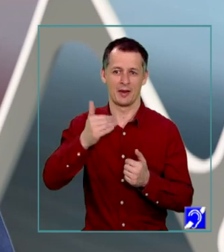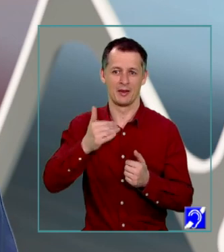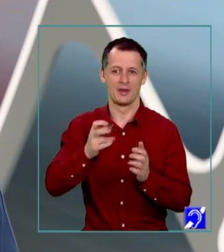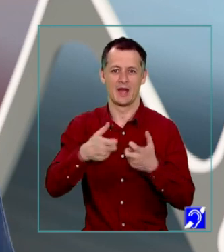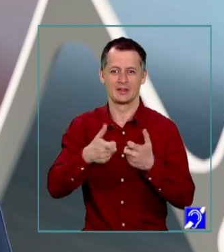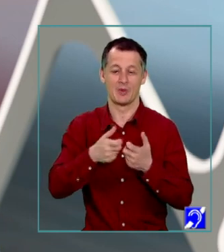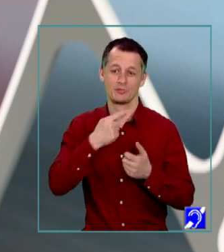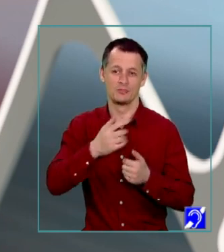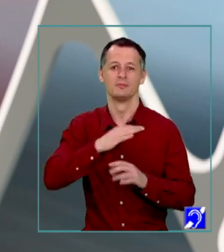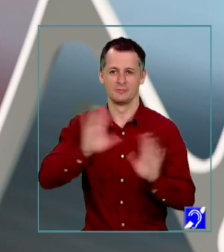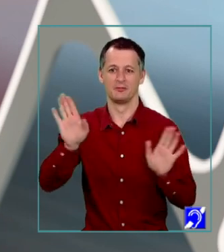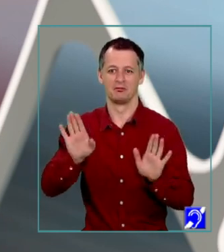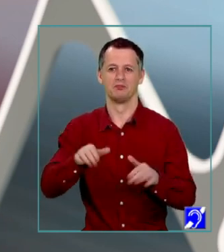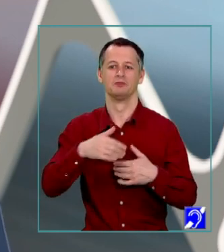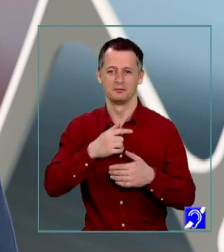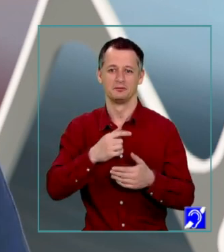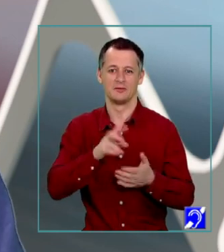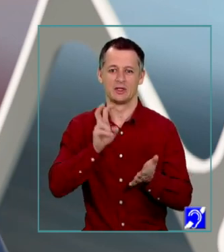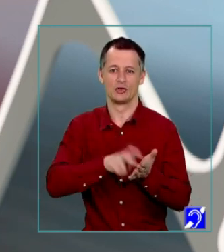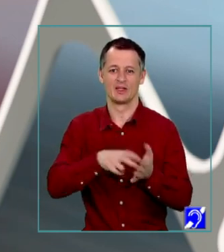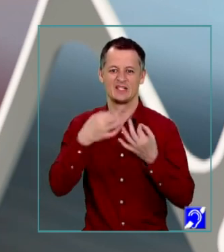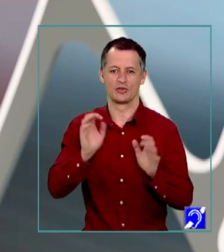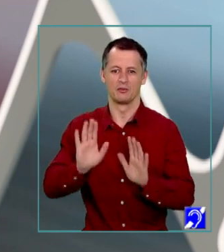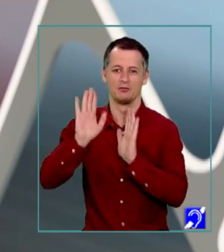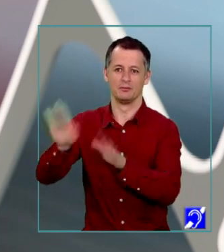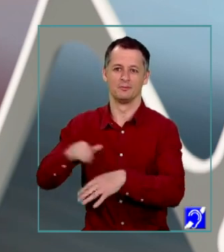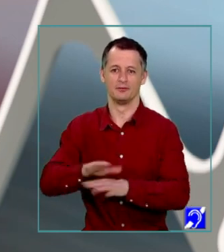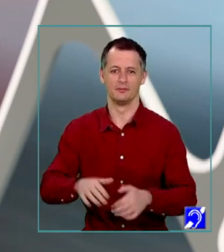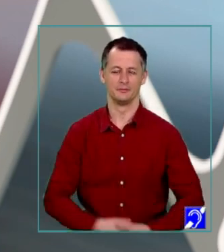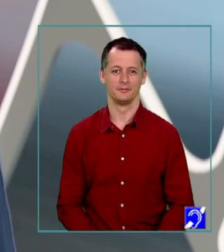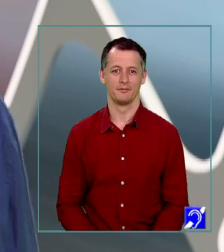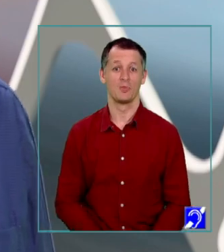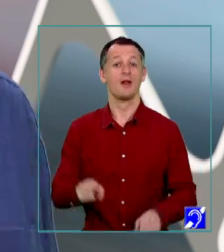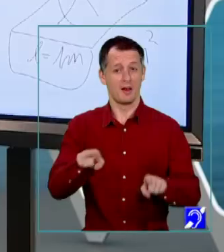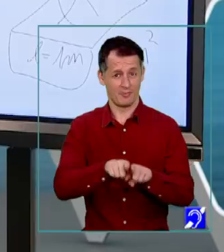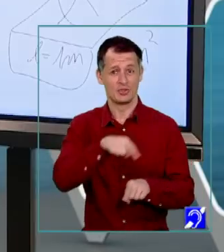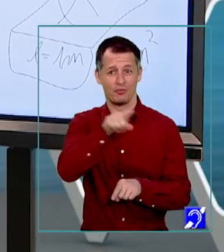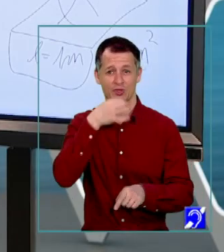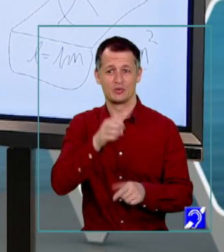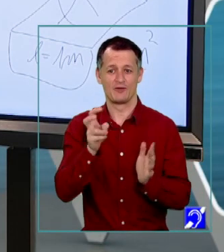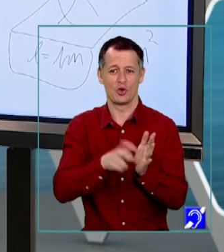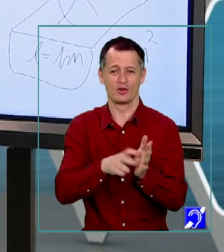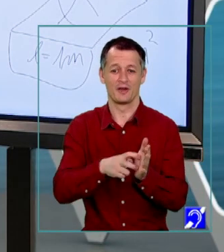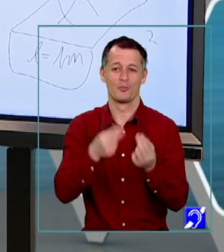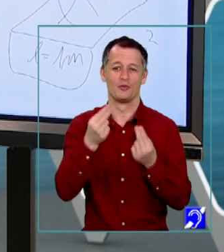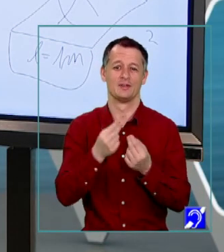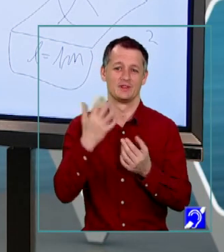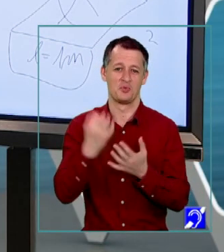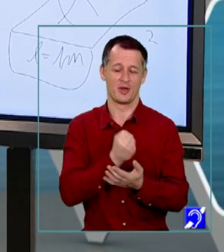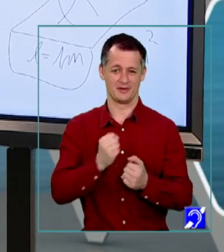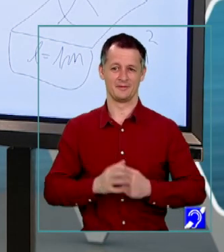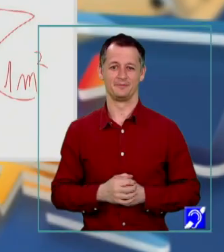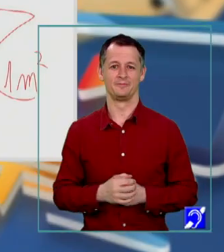și să cunoașteți foarte bine fizica pentru a obține note cât mai bune. Într-adevăr, un